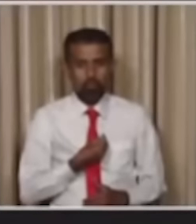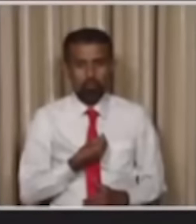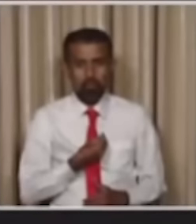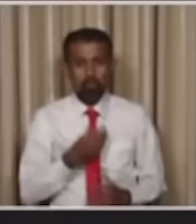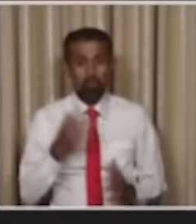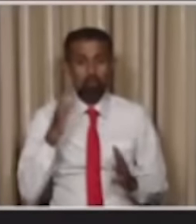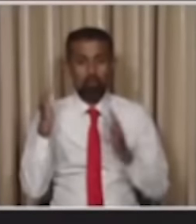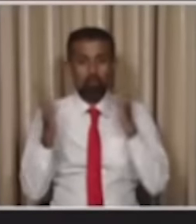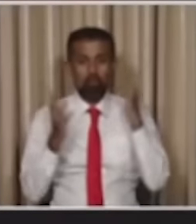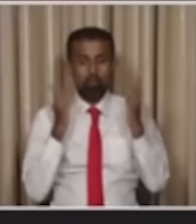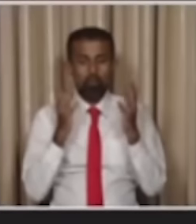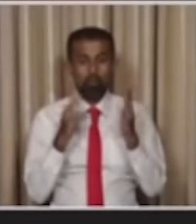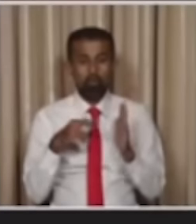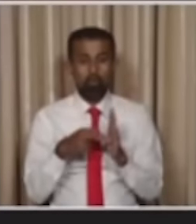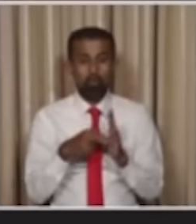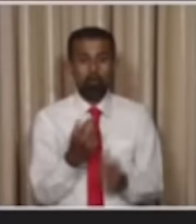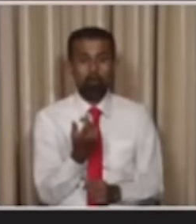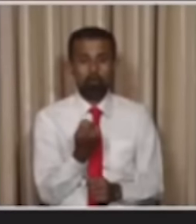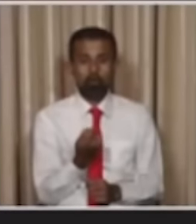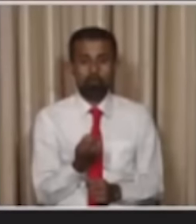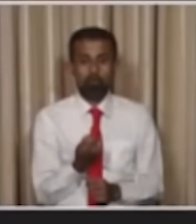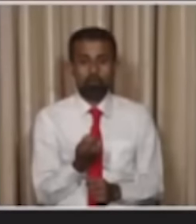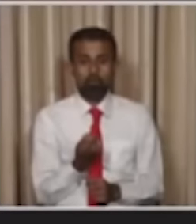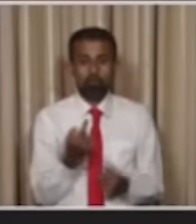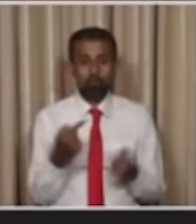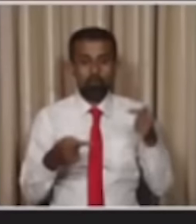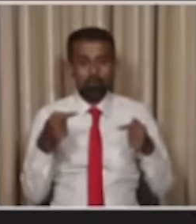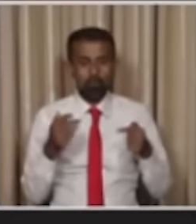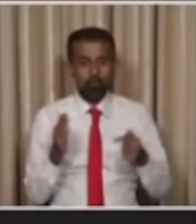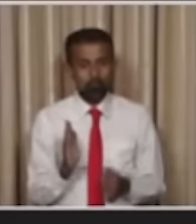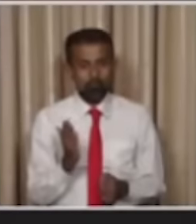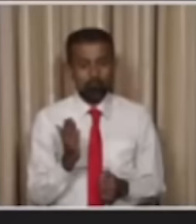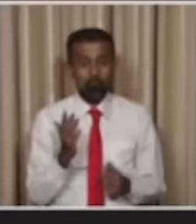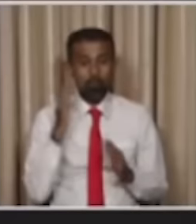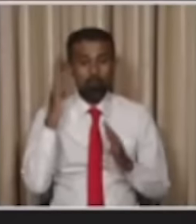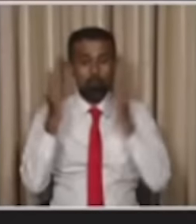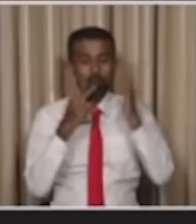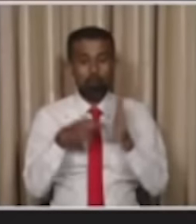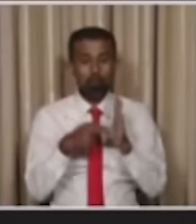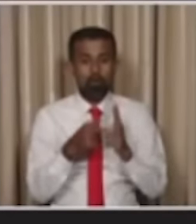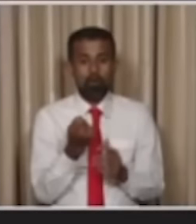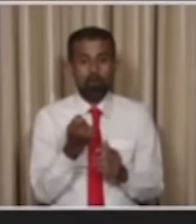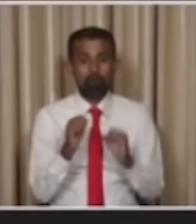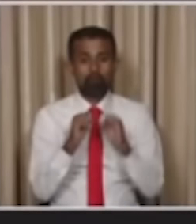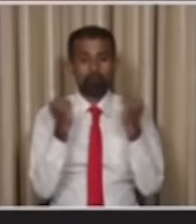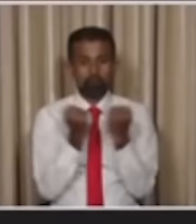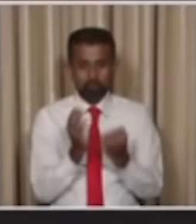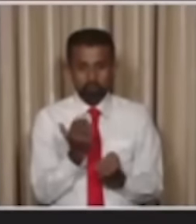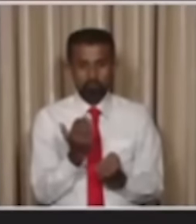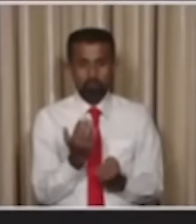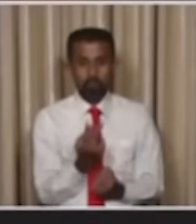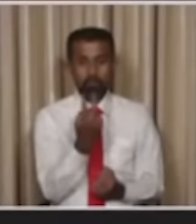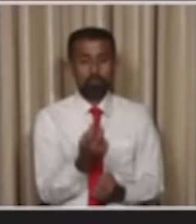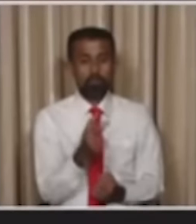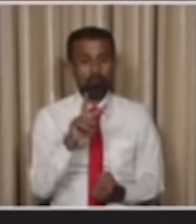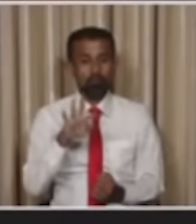ලෝකයේ මේ ආර්ථික සංවාදයක් විසින්, එහෙම නැත්නම් World Economic Forum එක විසින්